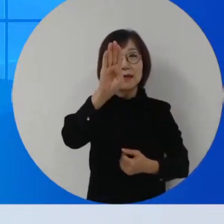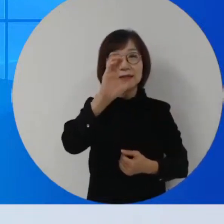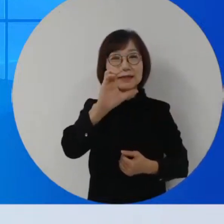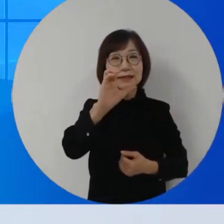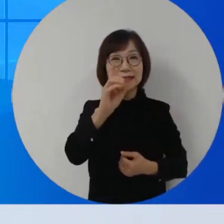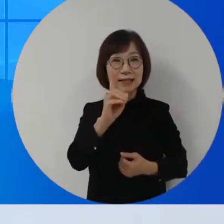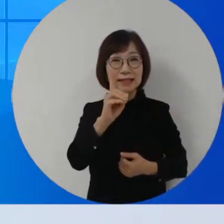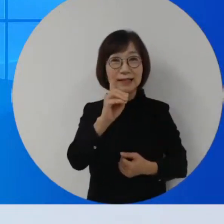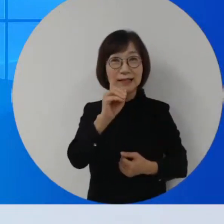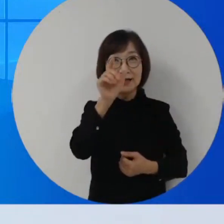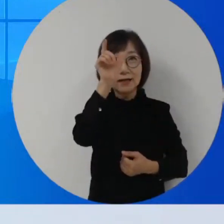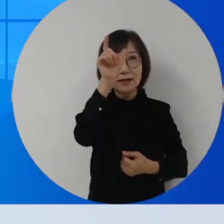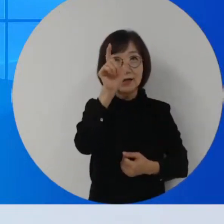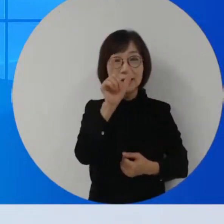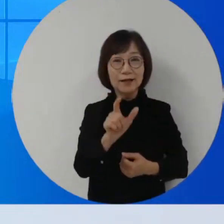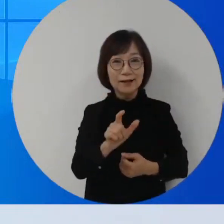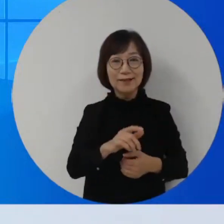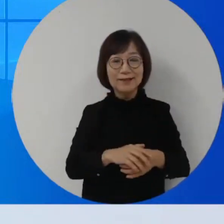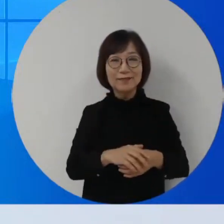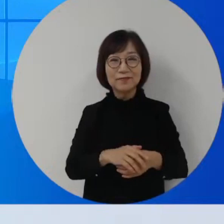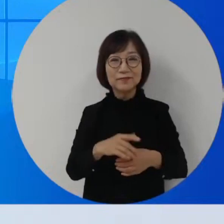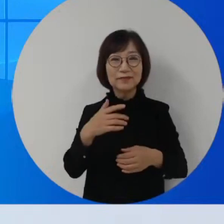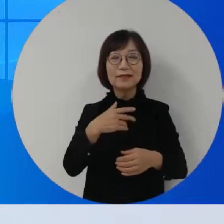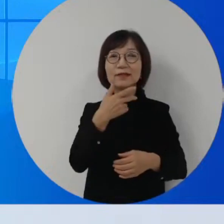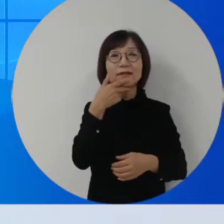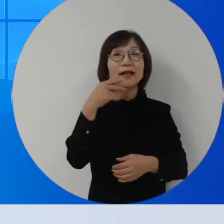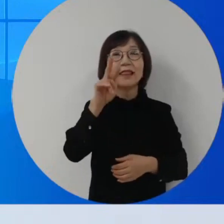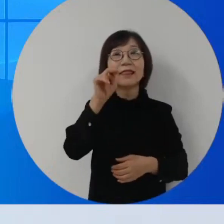네이버 웨일이라고 저는 이렇게 보여지거든요.